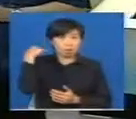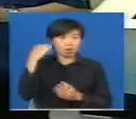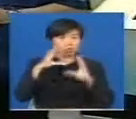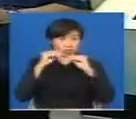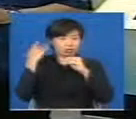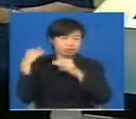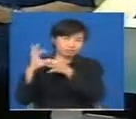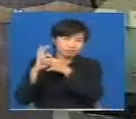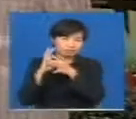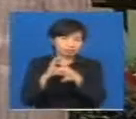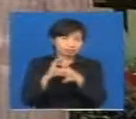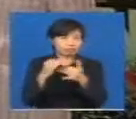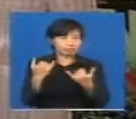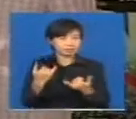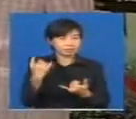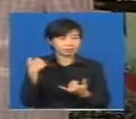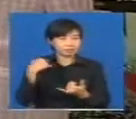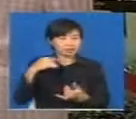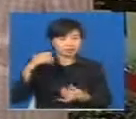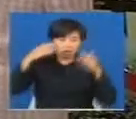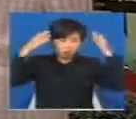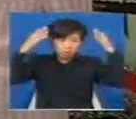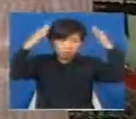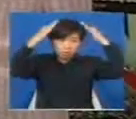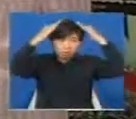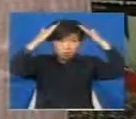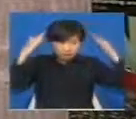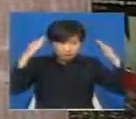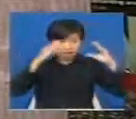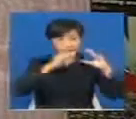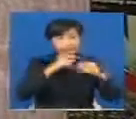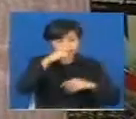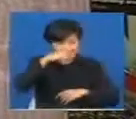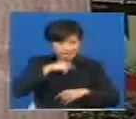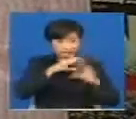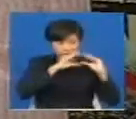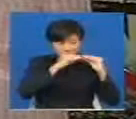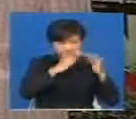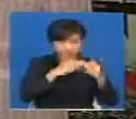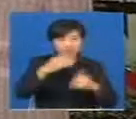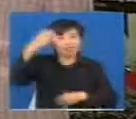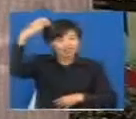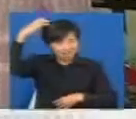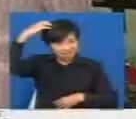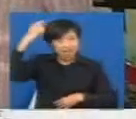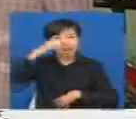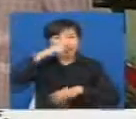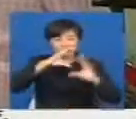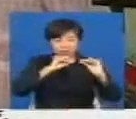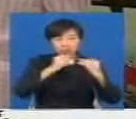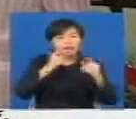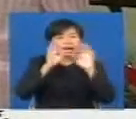ก็มาสมัยนี้ก็เริ่มไปแล้วประเทศหนึ่งเวียดนาม ครับ คราวนี้ลาวแล้วเราก็เพื่อนบ้านเรารอบๆเนี่ยเพื่อที่จะเชื่อมความสามั